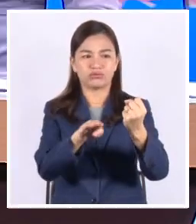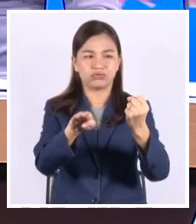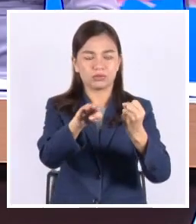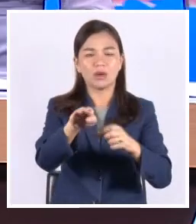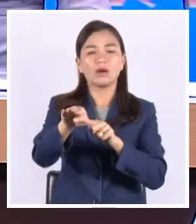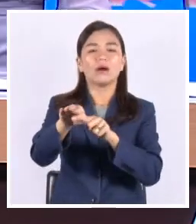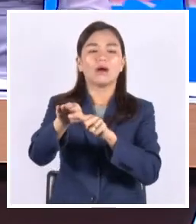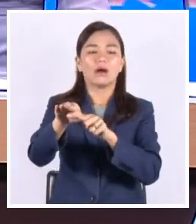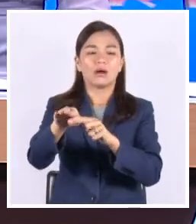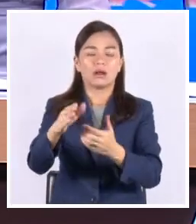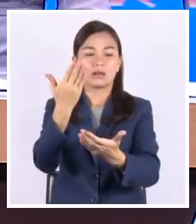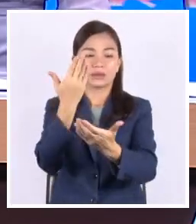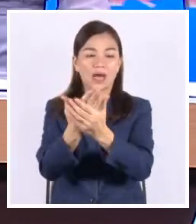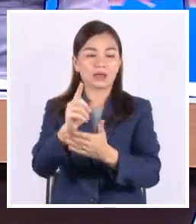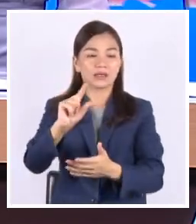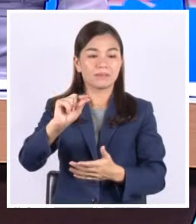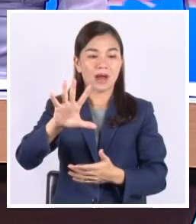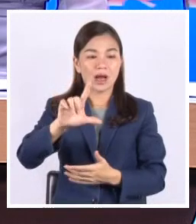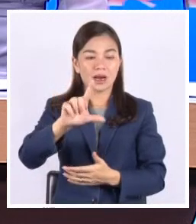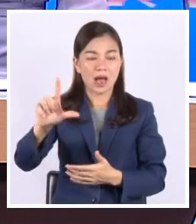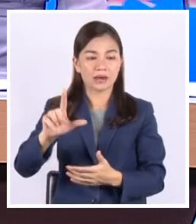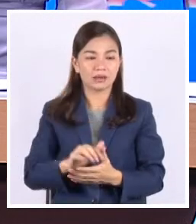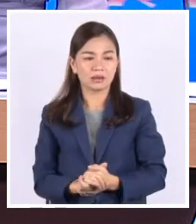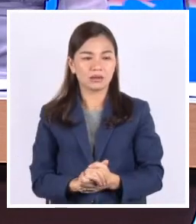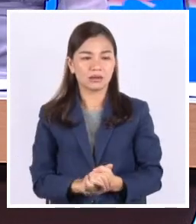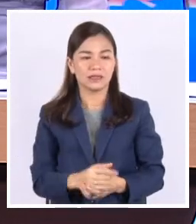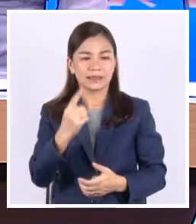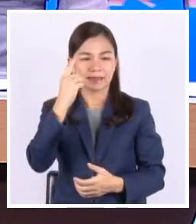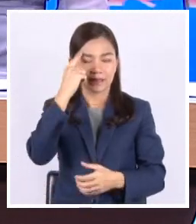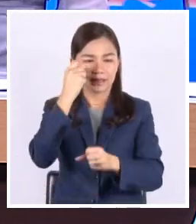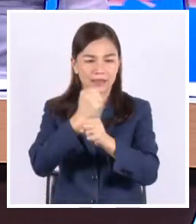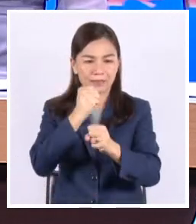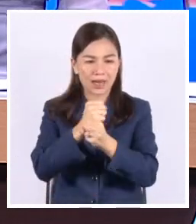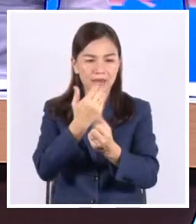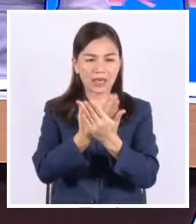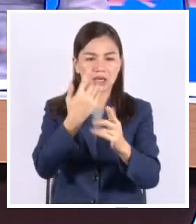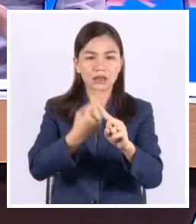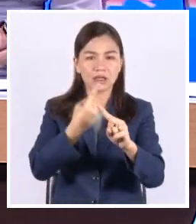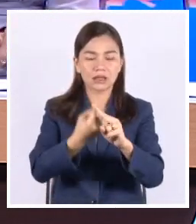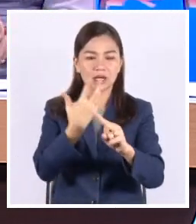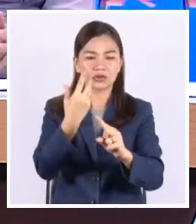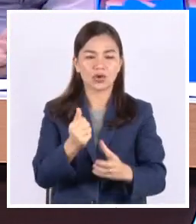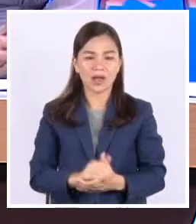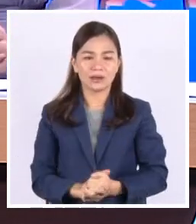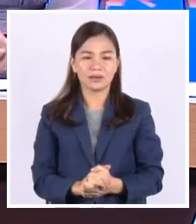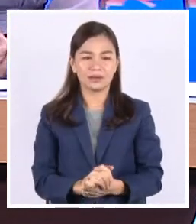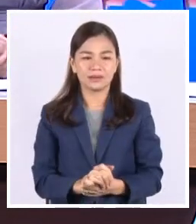ช่ค่ะ คนขับรถราคา25ล้านได้จะต้องทำงานได้เดือนละกี่บาท โอ้พี่มันน่าจะไม่นับเป็น